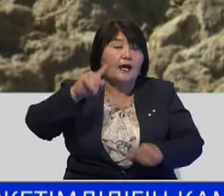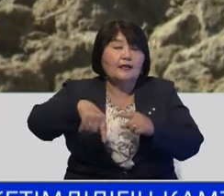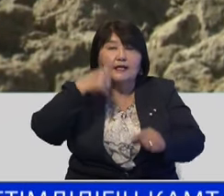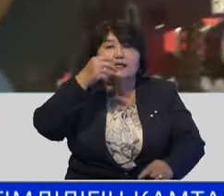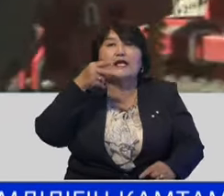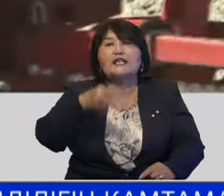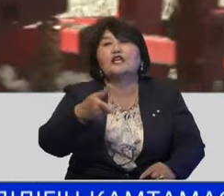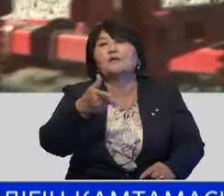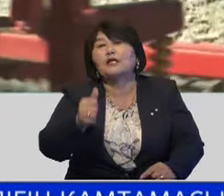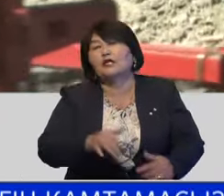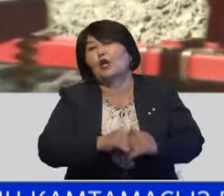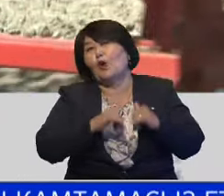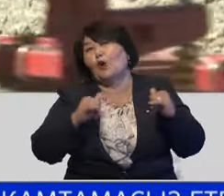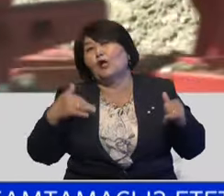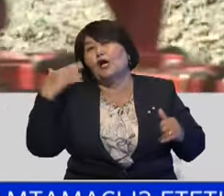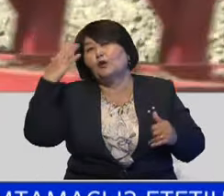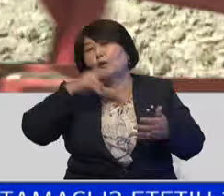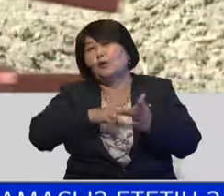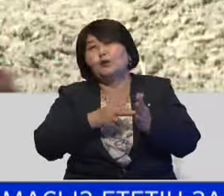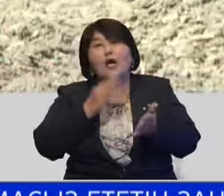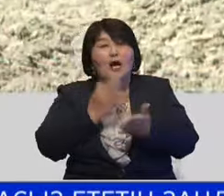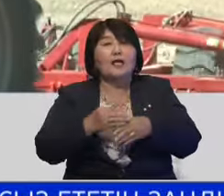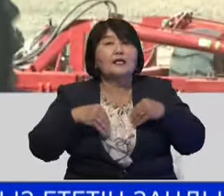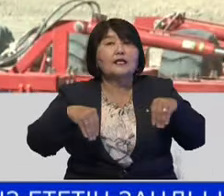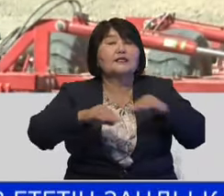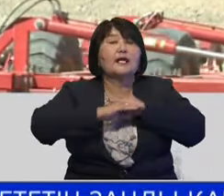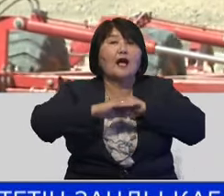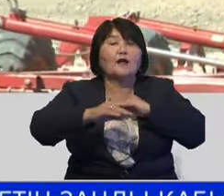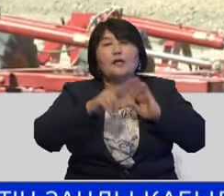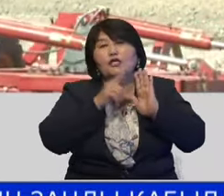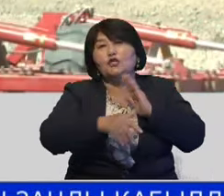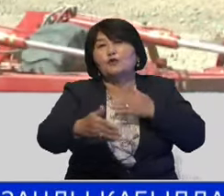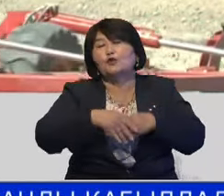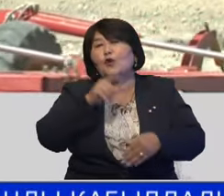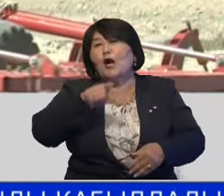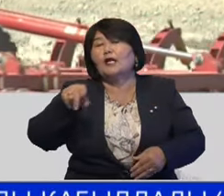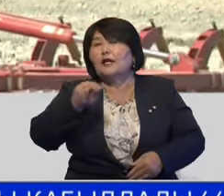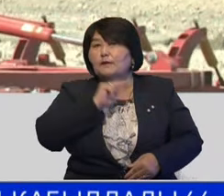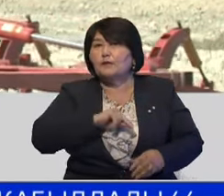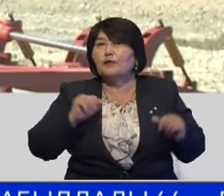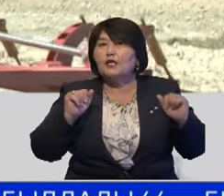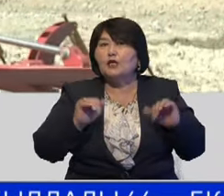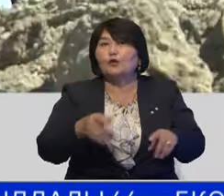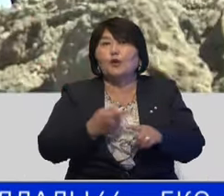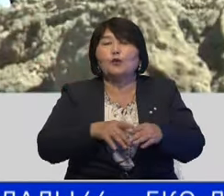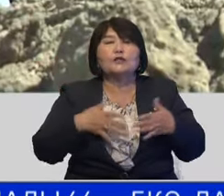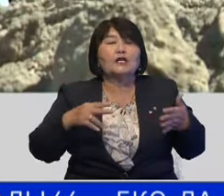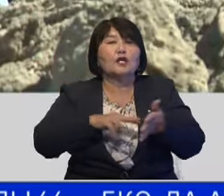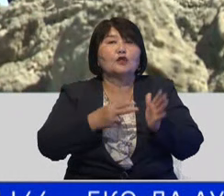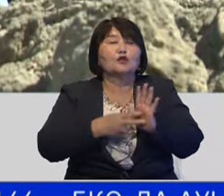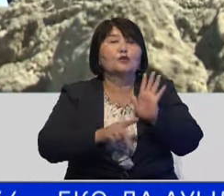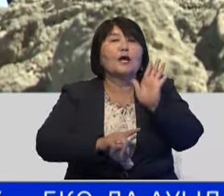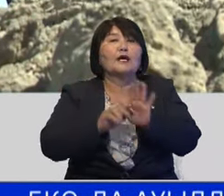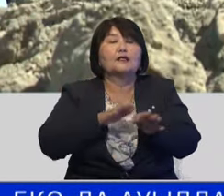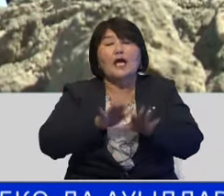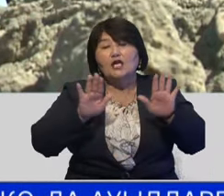жылы 2000 гектарға ұлғайту көзделіп отыр. Қазір егістік алқапта 70-ке жуық адам еңбекке жұмылған. Осындай тың жобаны іске